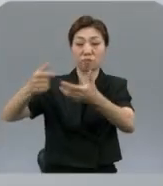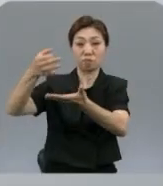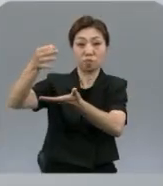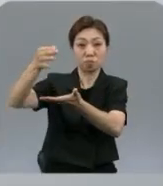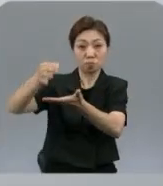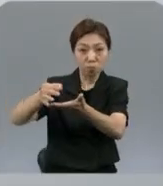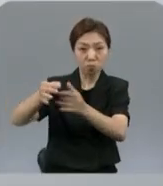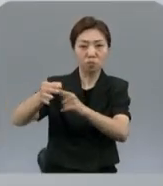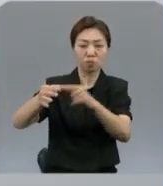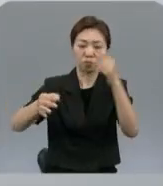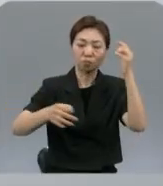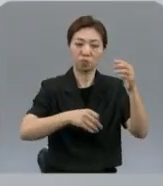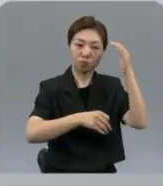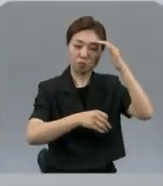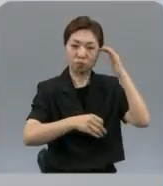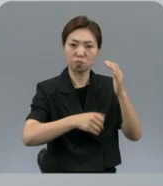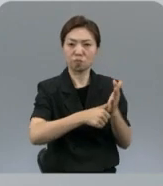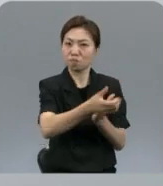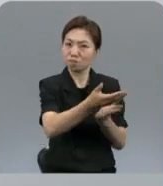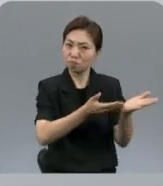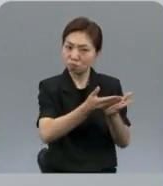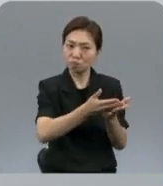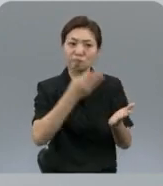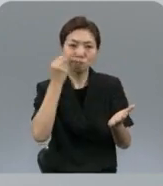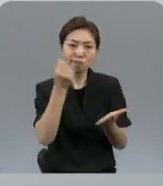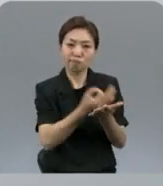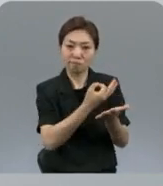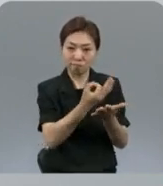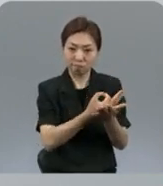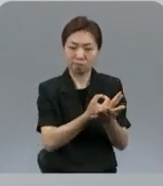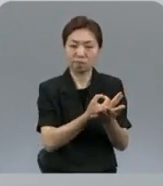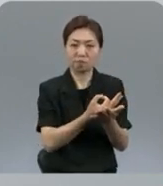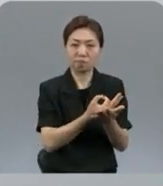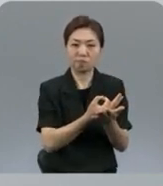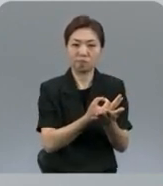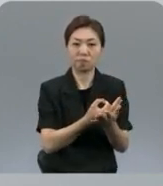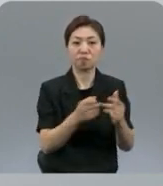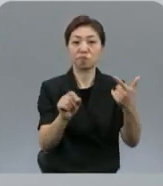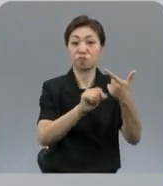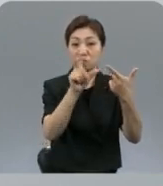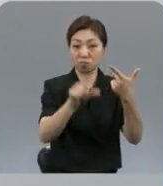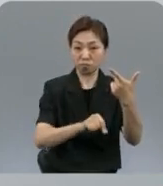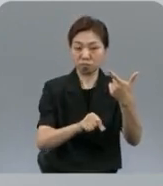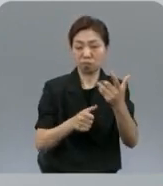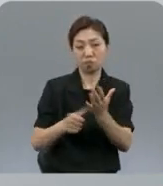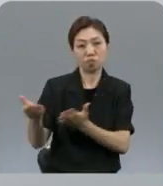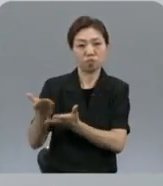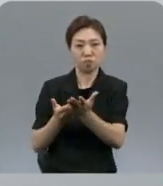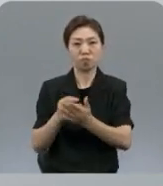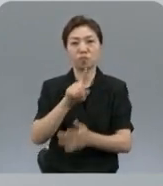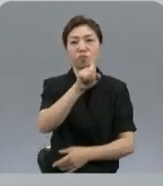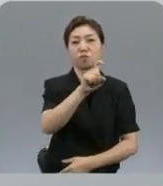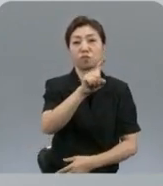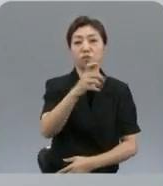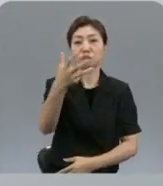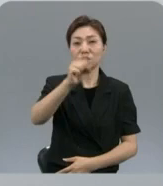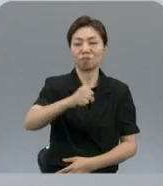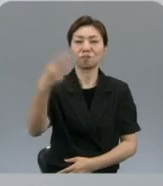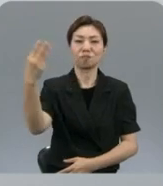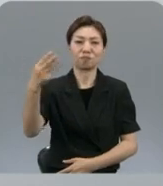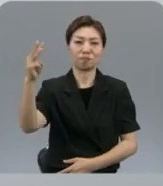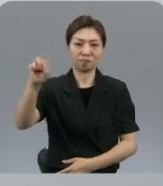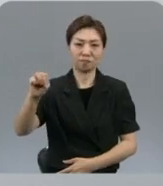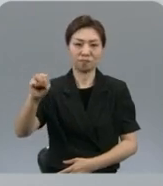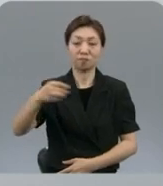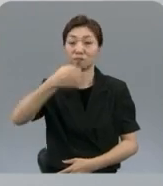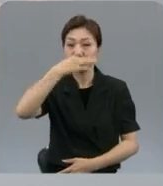và cán cân thương mại bình quân hàng ngày mỗi tháng trong 6 tháng đầu năm nay đã có chiều hướng cải thiện số ngành nghề có diễn biến tích cực cũng đang trên đà